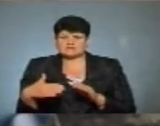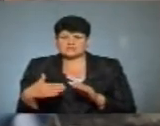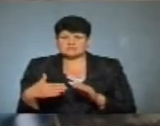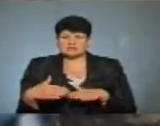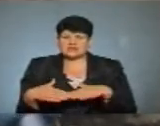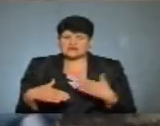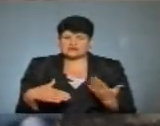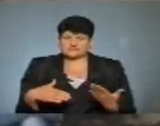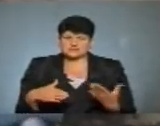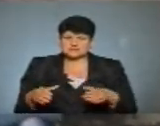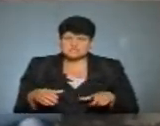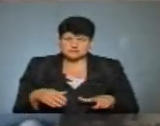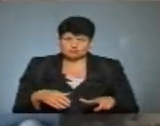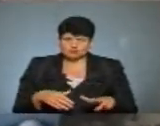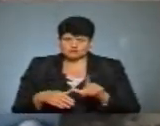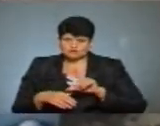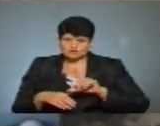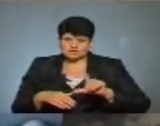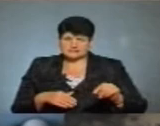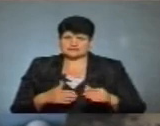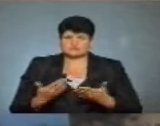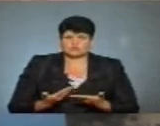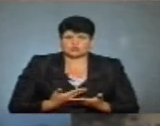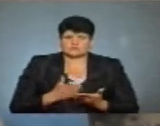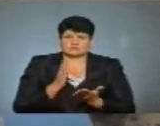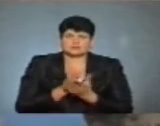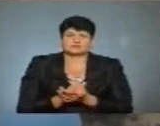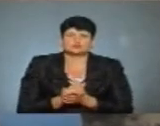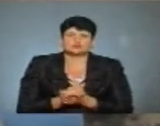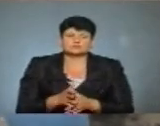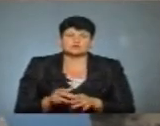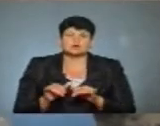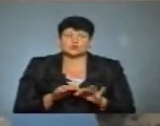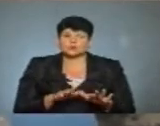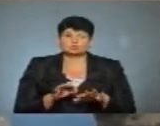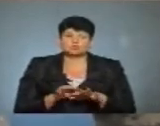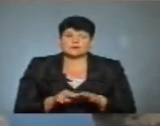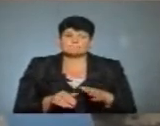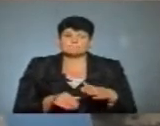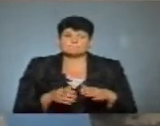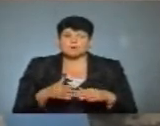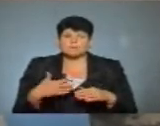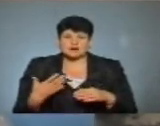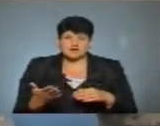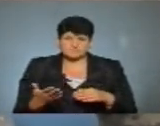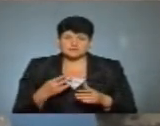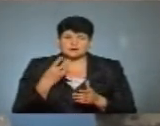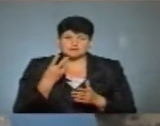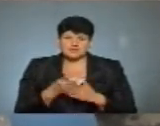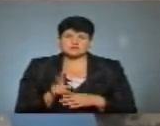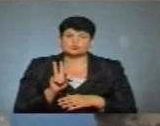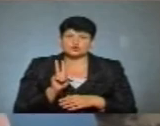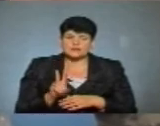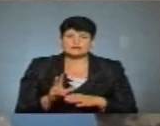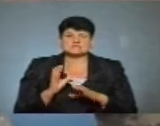смуги, на лівій смуги, якщо їхати в напрямку житлового масиву «Дружба». Відповідно, рух відбувається по правій смузі, як ми бачимо, і тролейбуси,